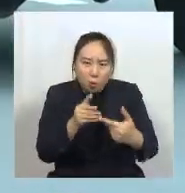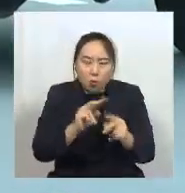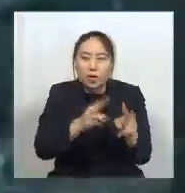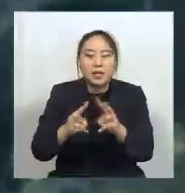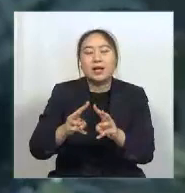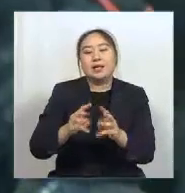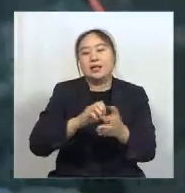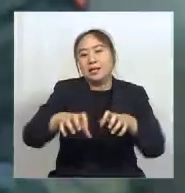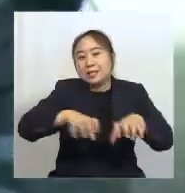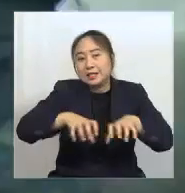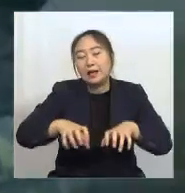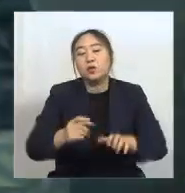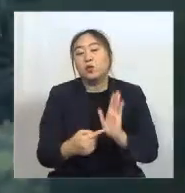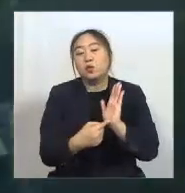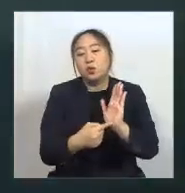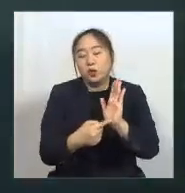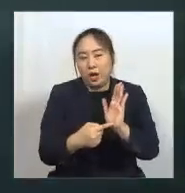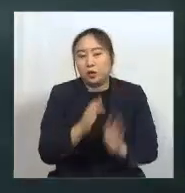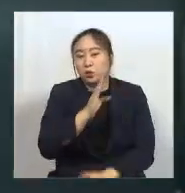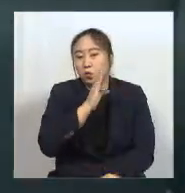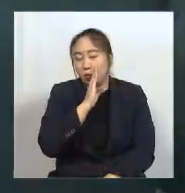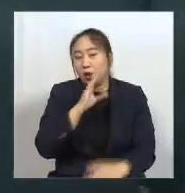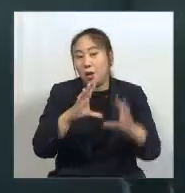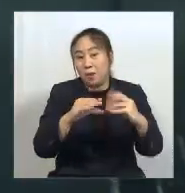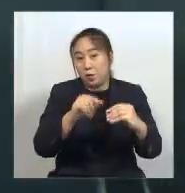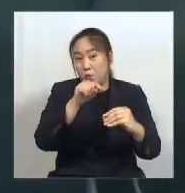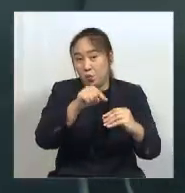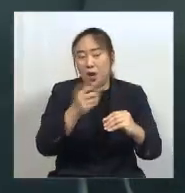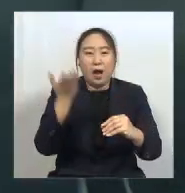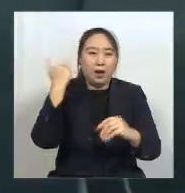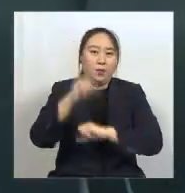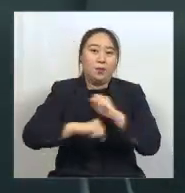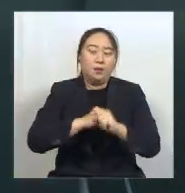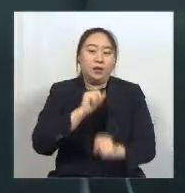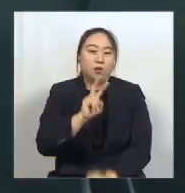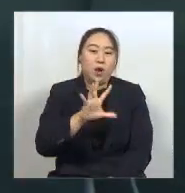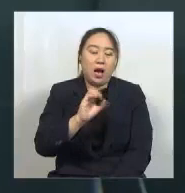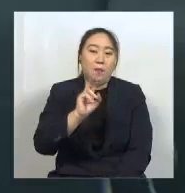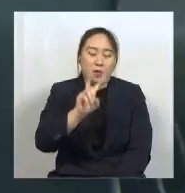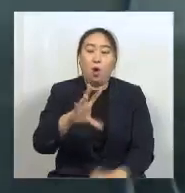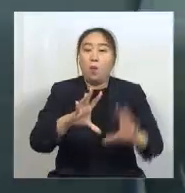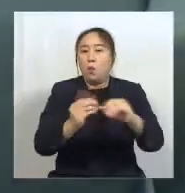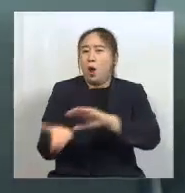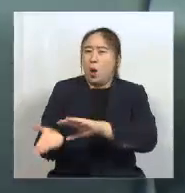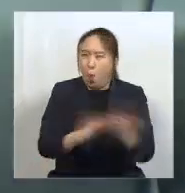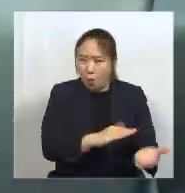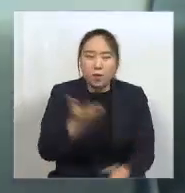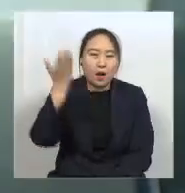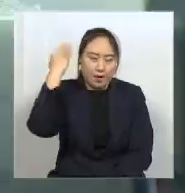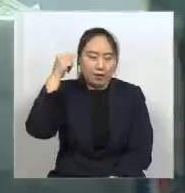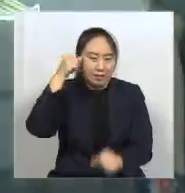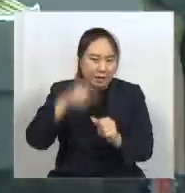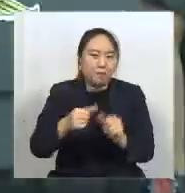พมากที่สุดโดยยกเหตุการณ์ล้มการประชุมสุดยอดอาเซียนเมื่อปี2552เป็นบทเรียน